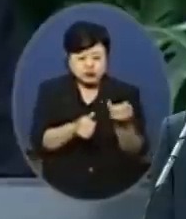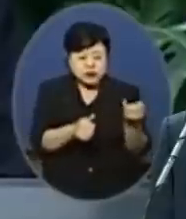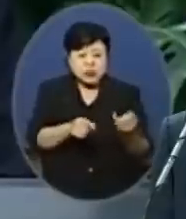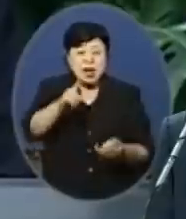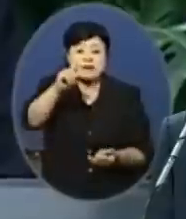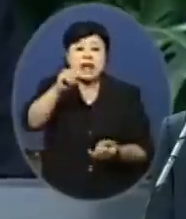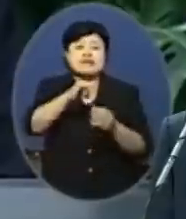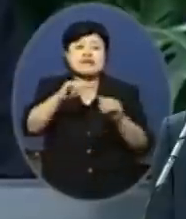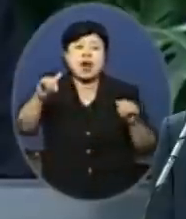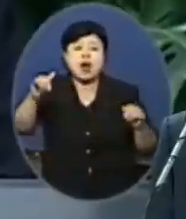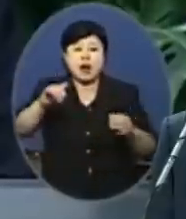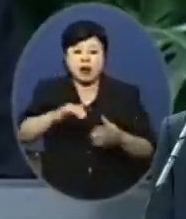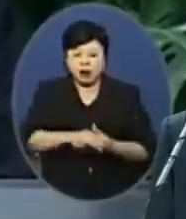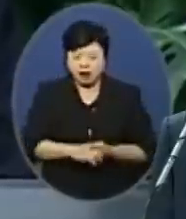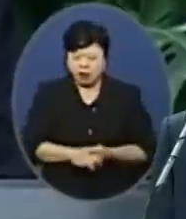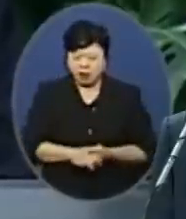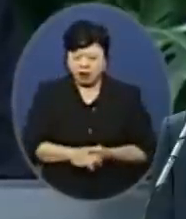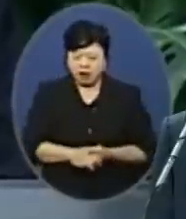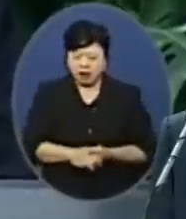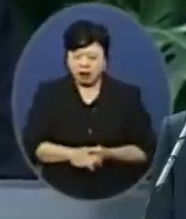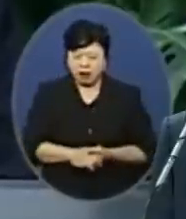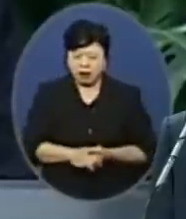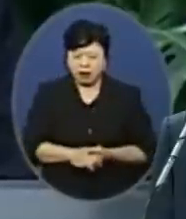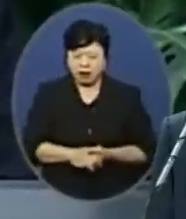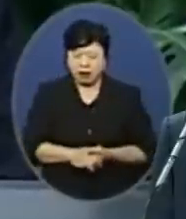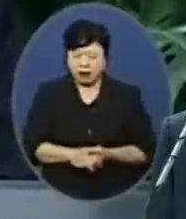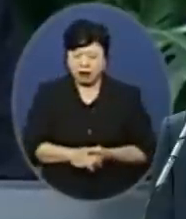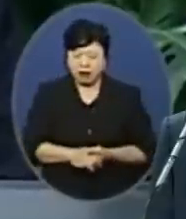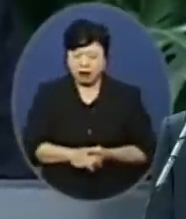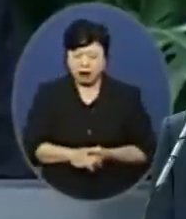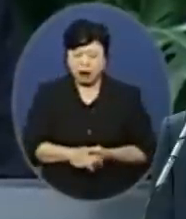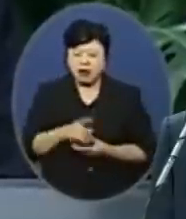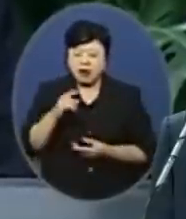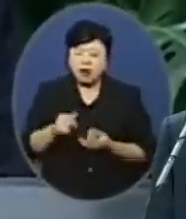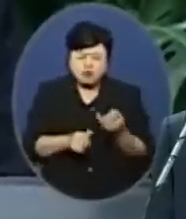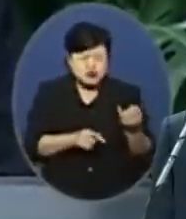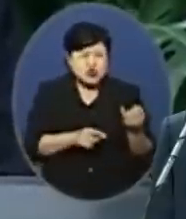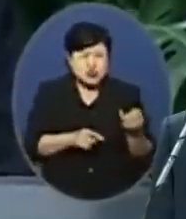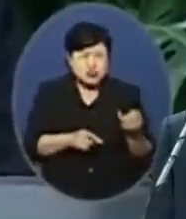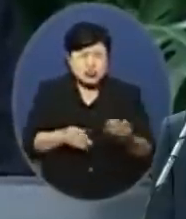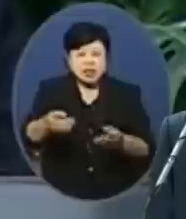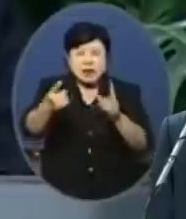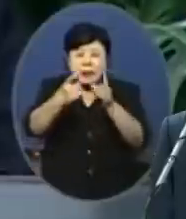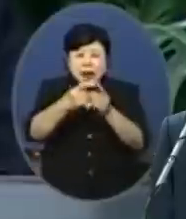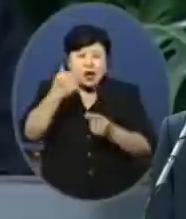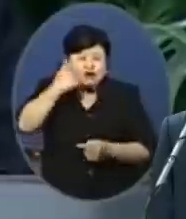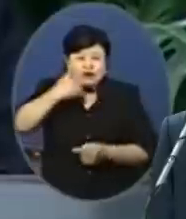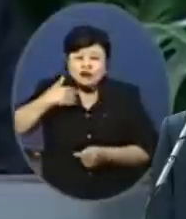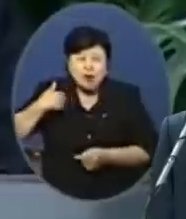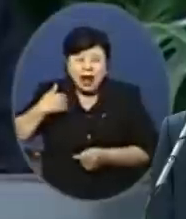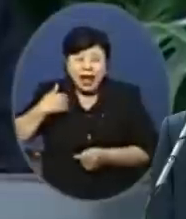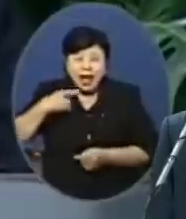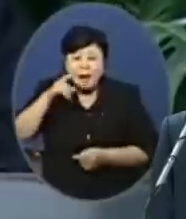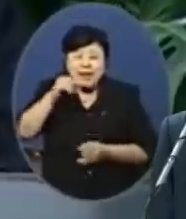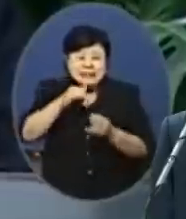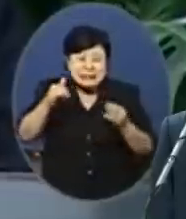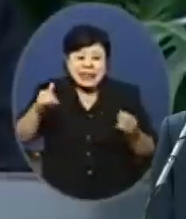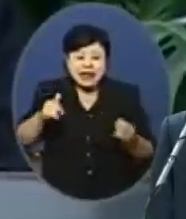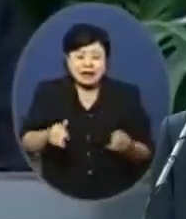있었습니다. 아마 지나가도 누군지 모를 정도로 많은 수의 마누라를 데리고